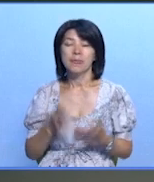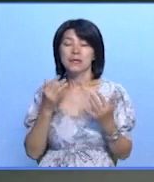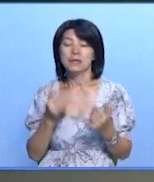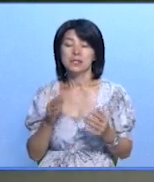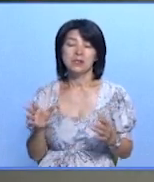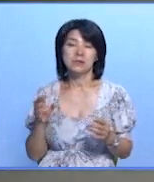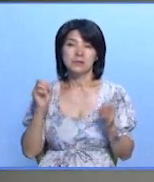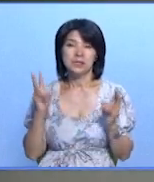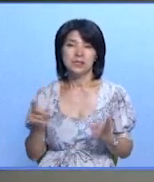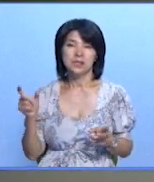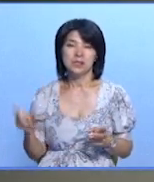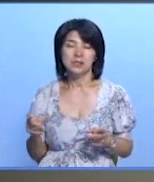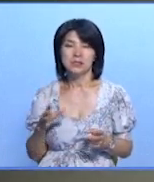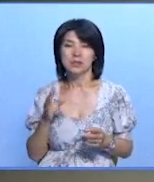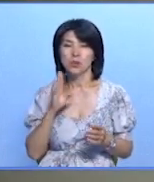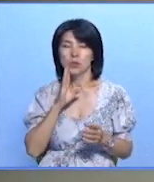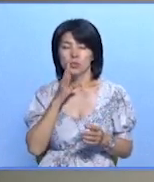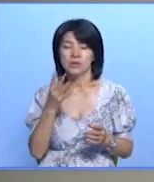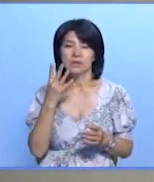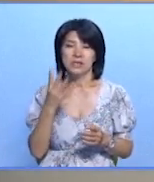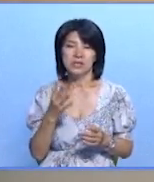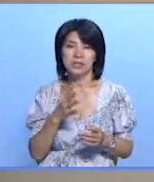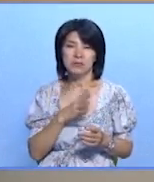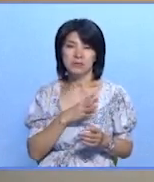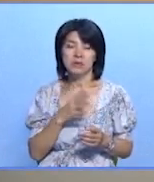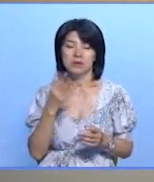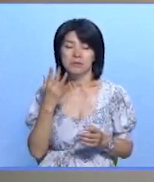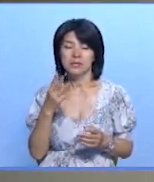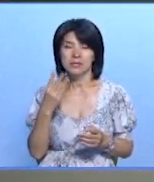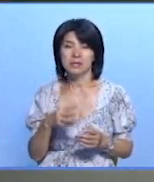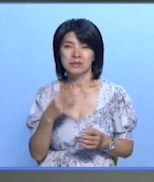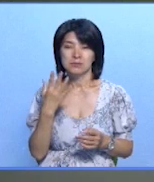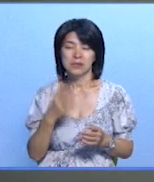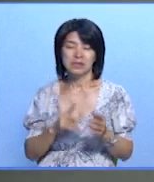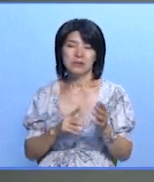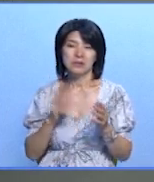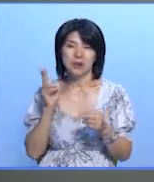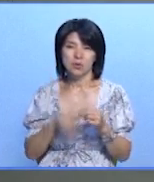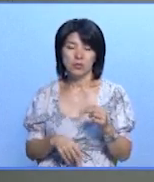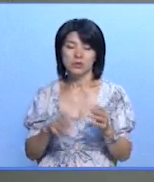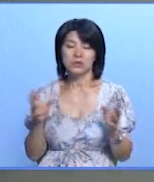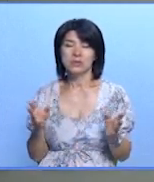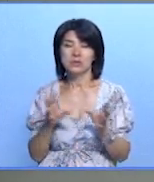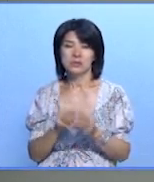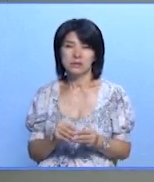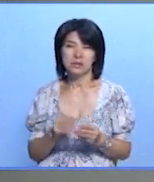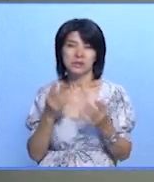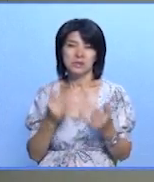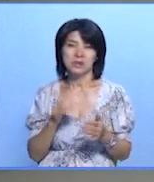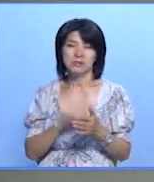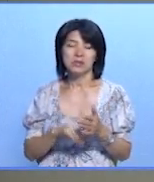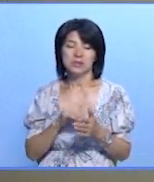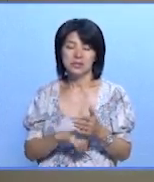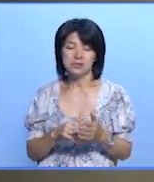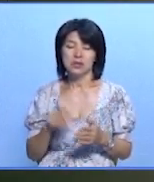сөндірушілер қызыл жалынды таңғы сағат 4:40-та ауыздықтап, сағат 5:35-те толығымен сөндірді. Қазіргі уақытта өрттің шығу себебі мен